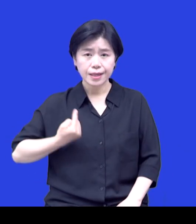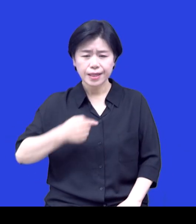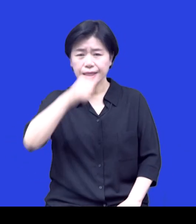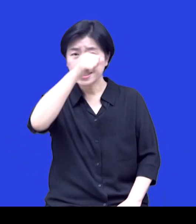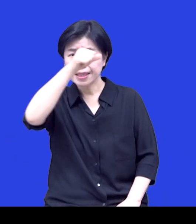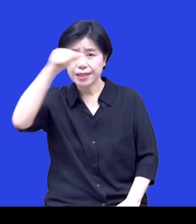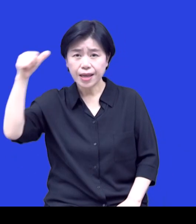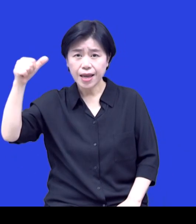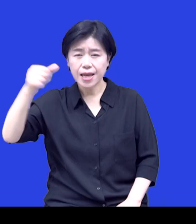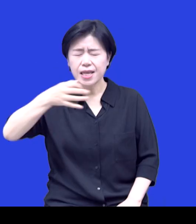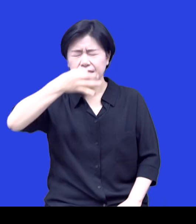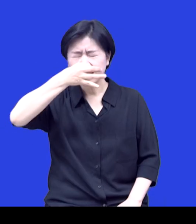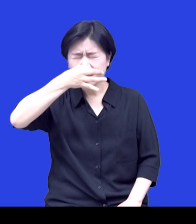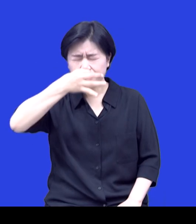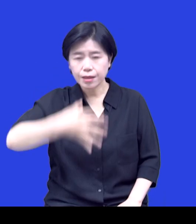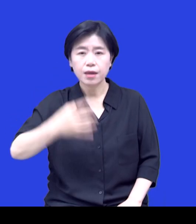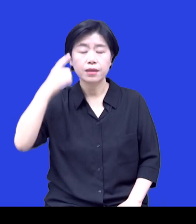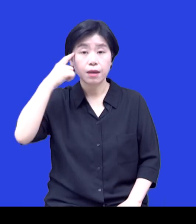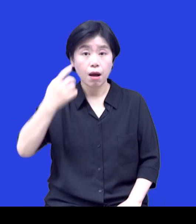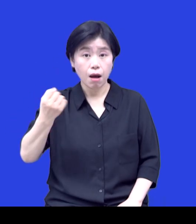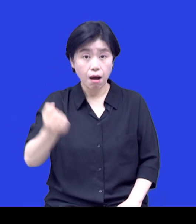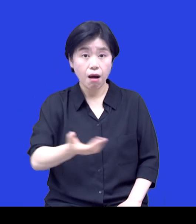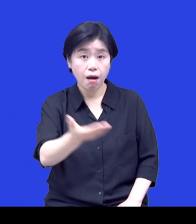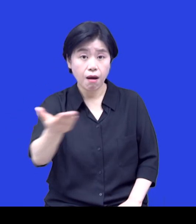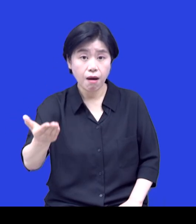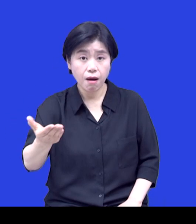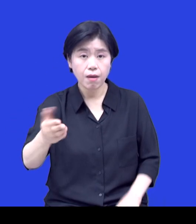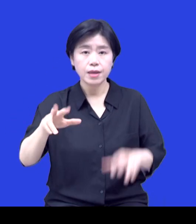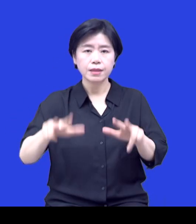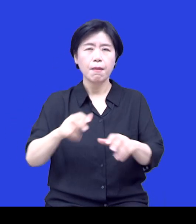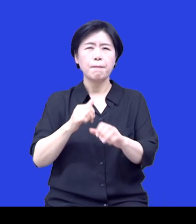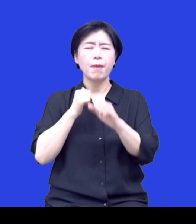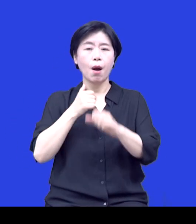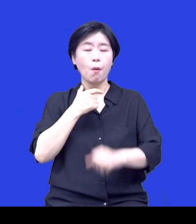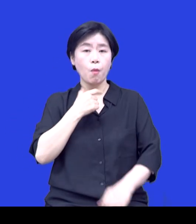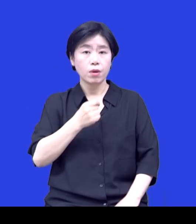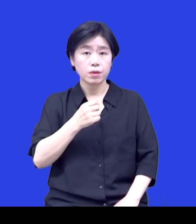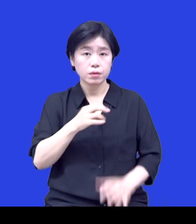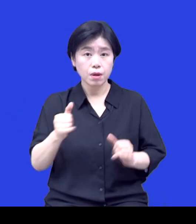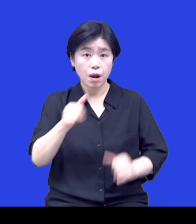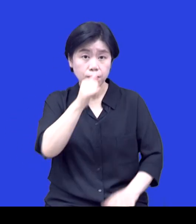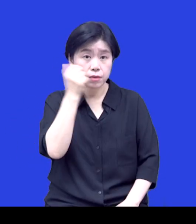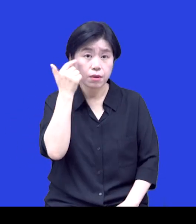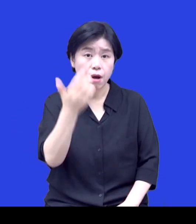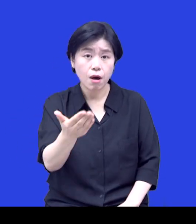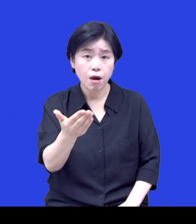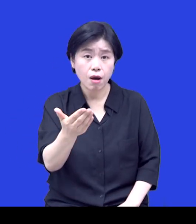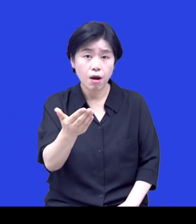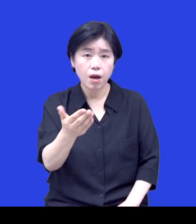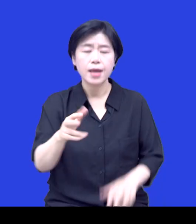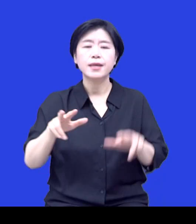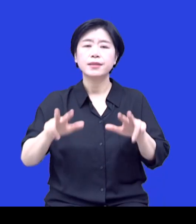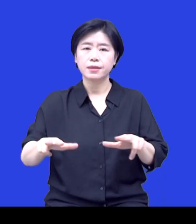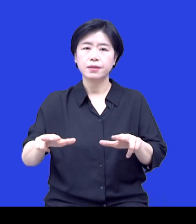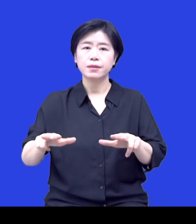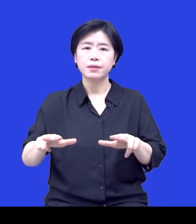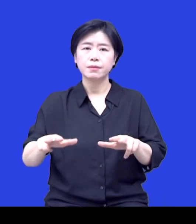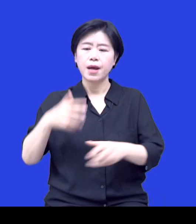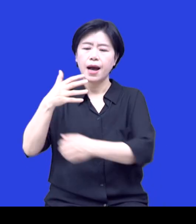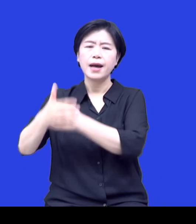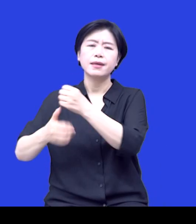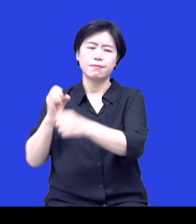있다고 생각하는 사람, 이제 모든 걸 끝내려고 생각하는 그분에게 하나님이 말씀하셨다. 하십니다. 당신은 살아야